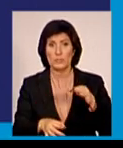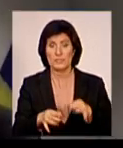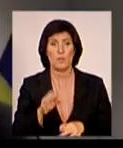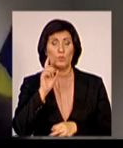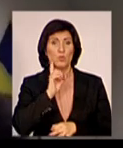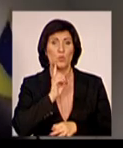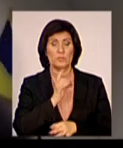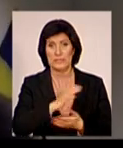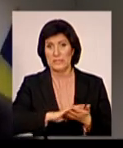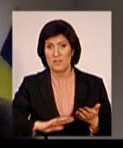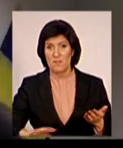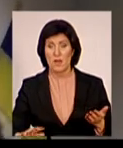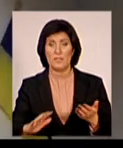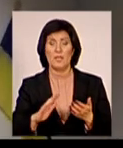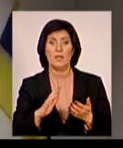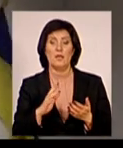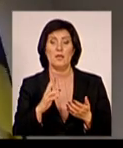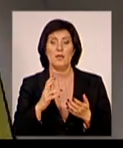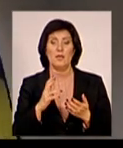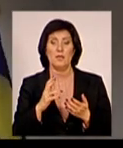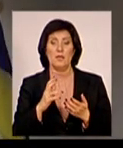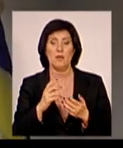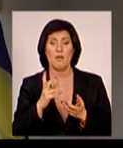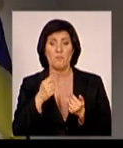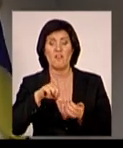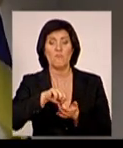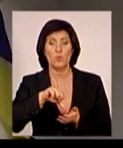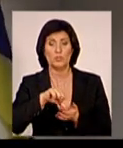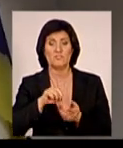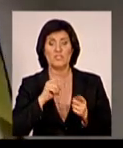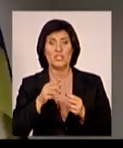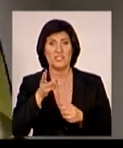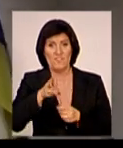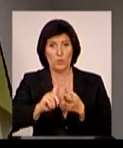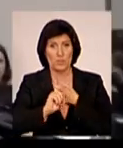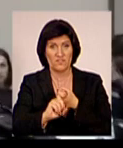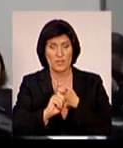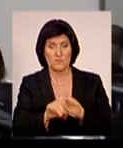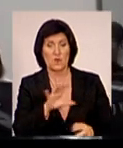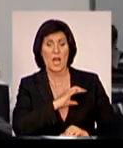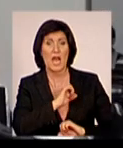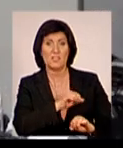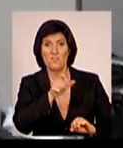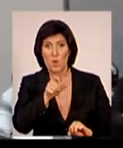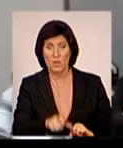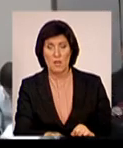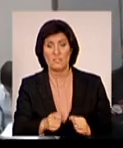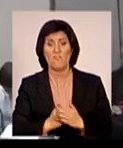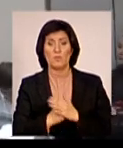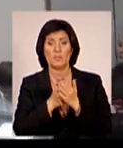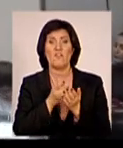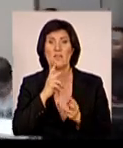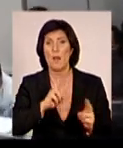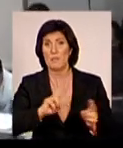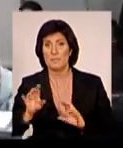досі триває. Другий учасник ДТП на Сумській бере участь в засіданні через відеозв'язок. Адвокат Геннадія Дронова в обґрунтуванні